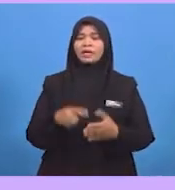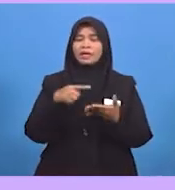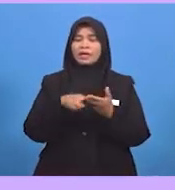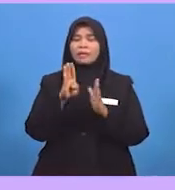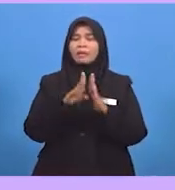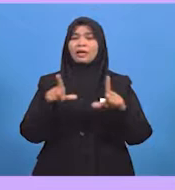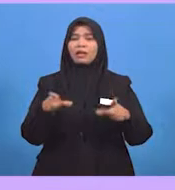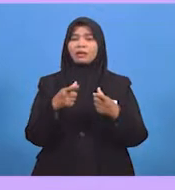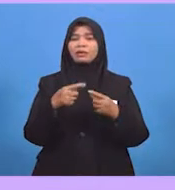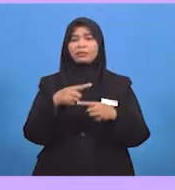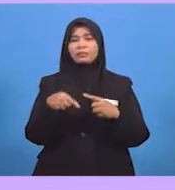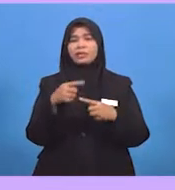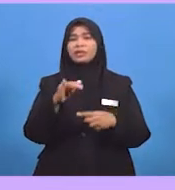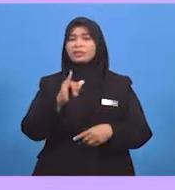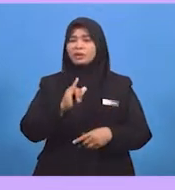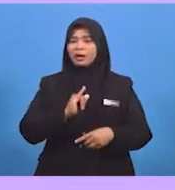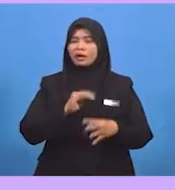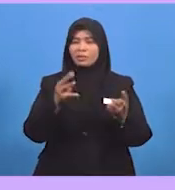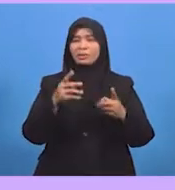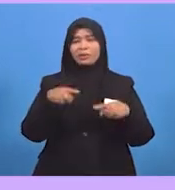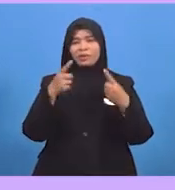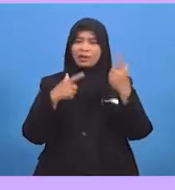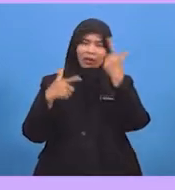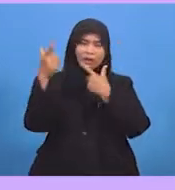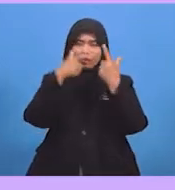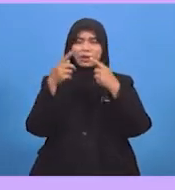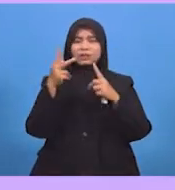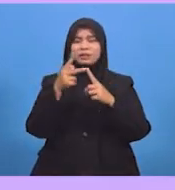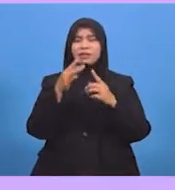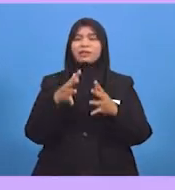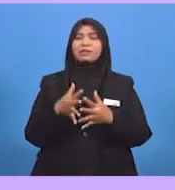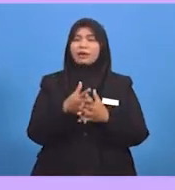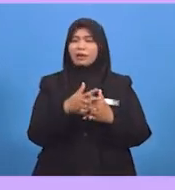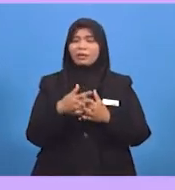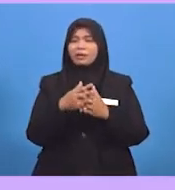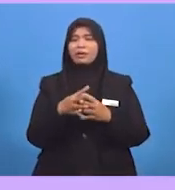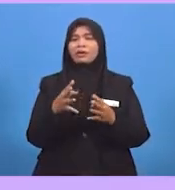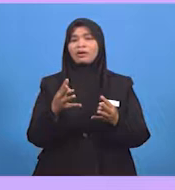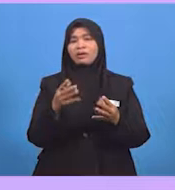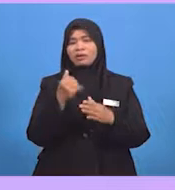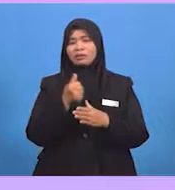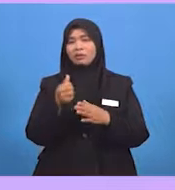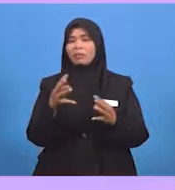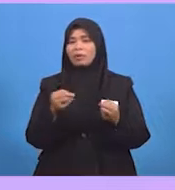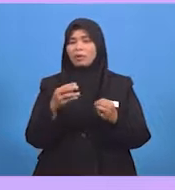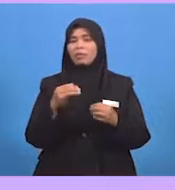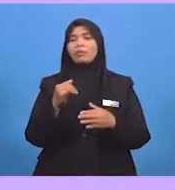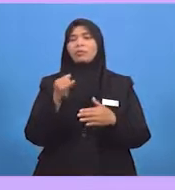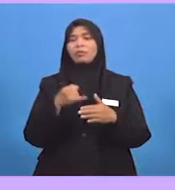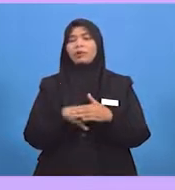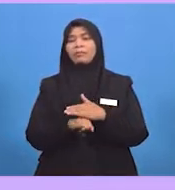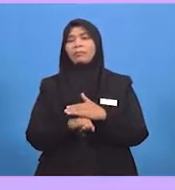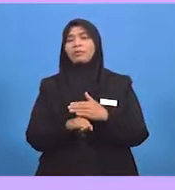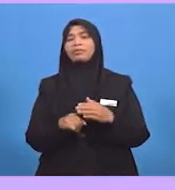Ini berlaku apabila saya hendak melancong ke Amerika atau hendak mengimport barang atau perkhidmatan